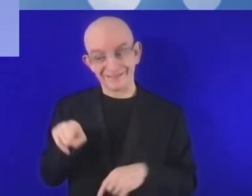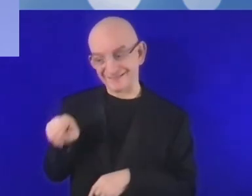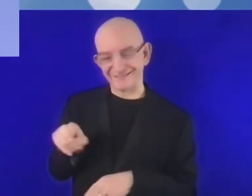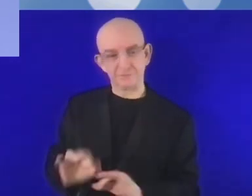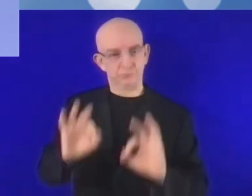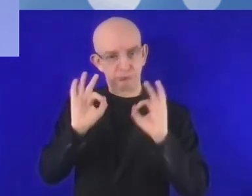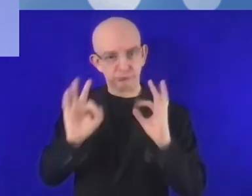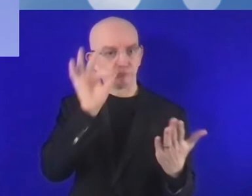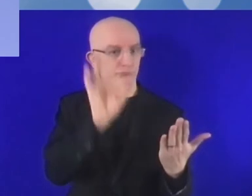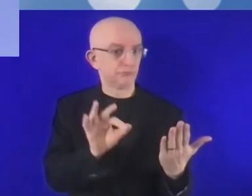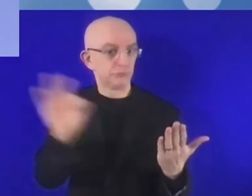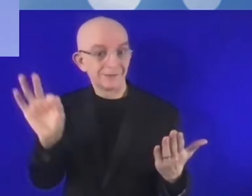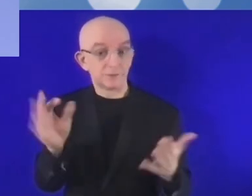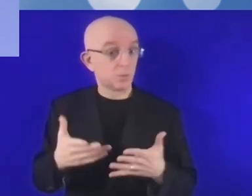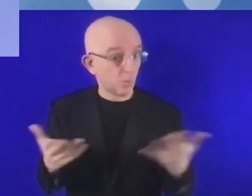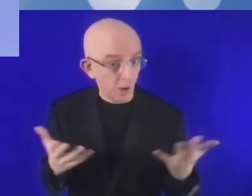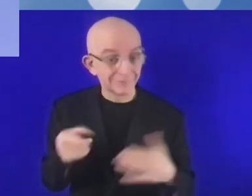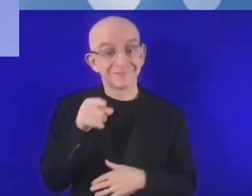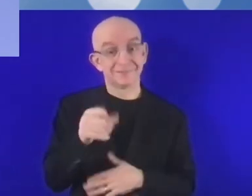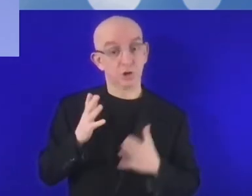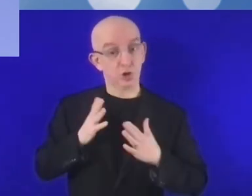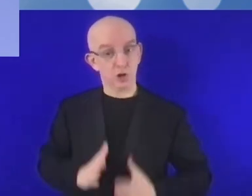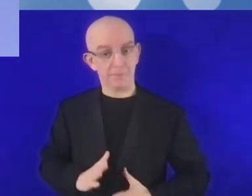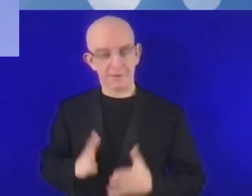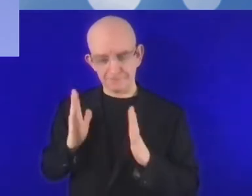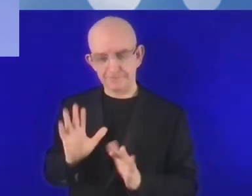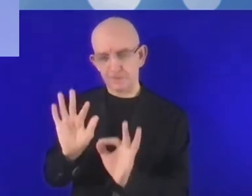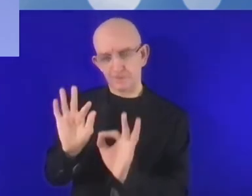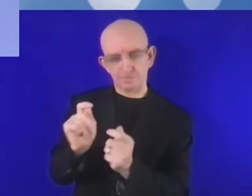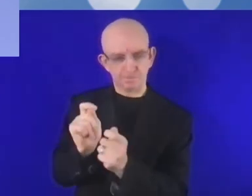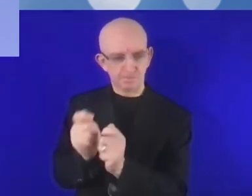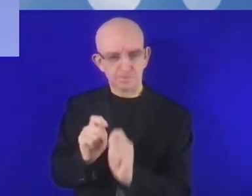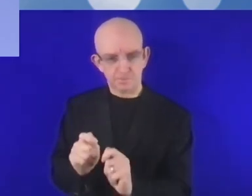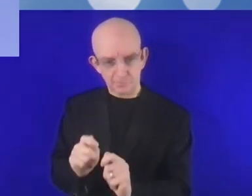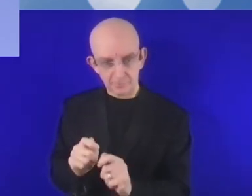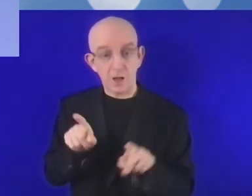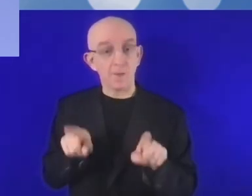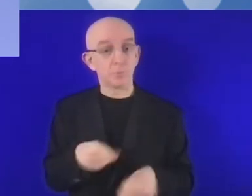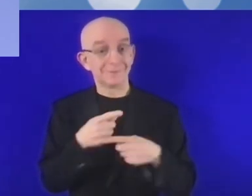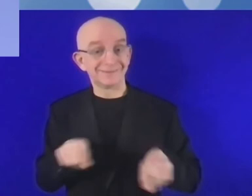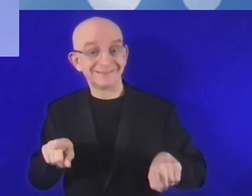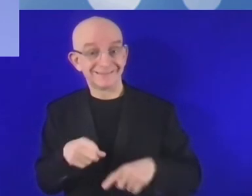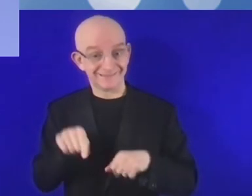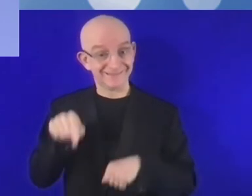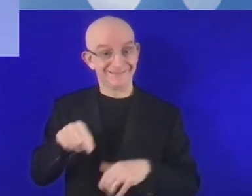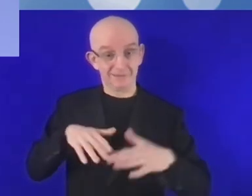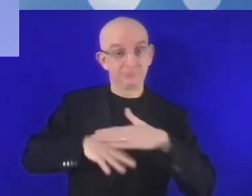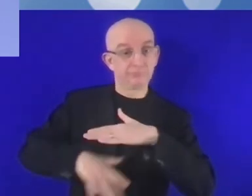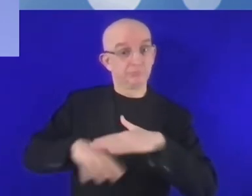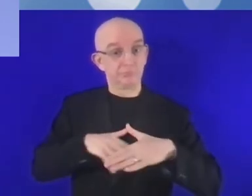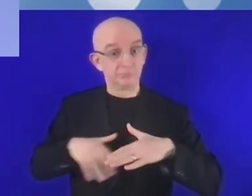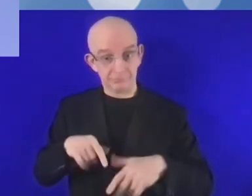الشخصية. نحن لا نستطيع أن نقع في الخطأ، لأن هذا العنصر البشري الإنساني وجودة